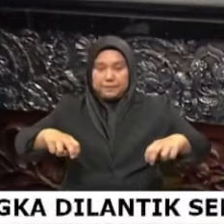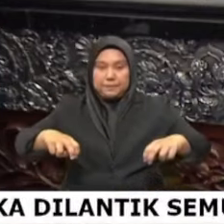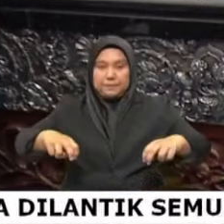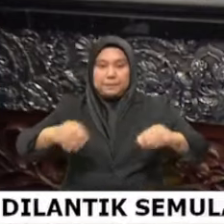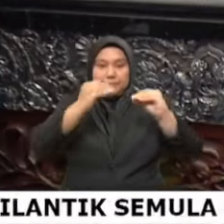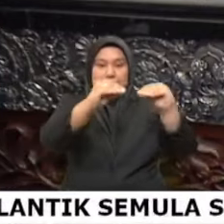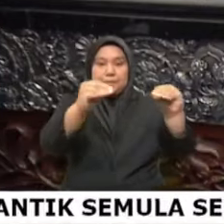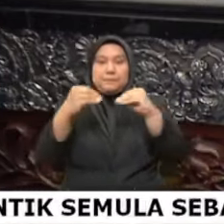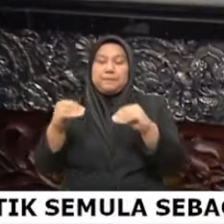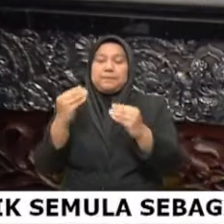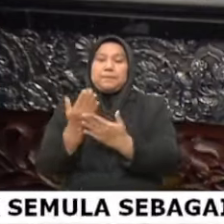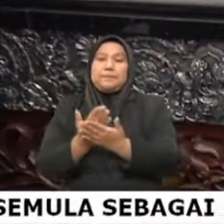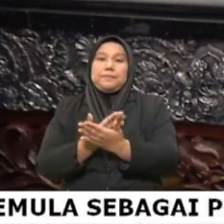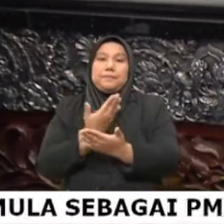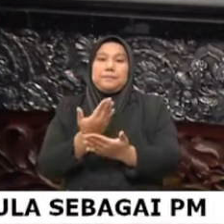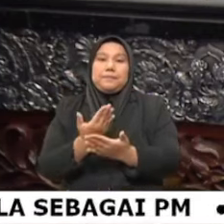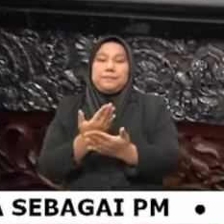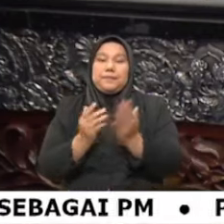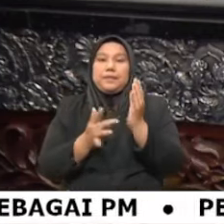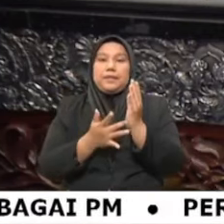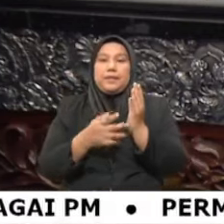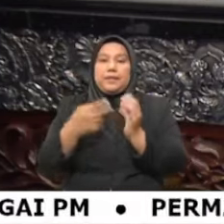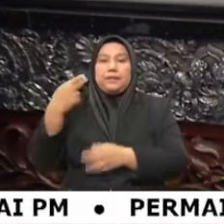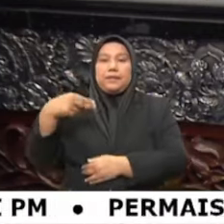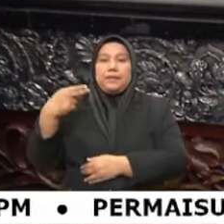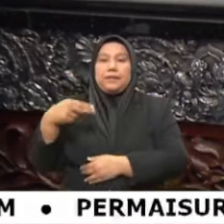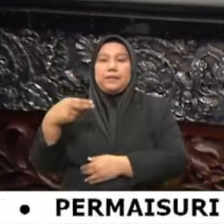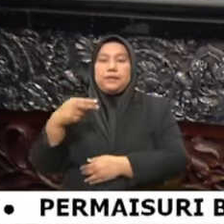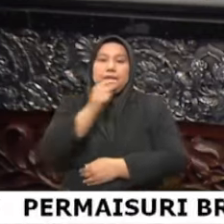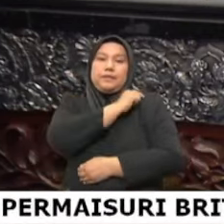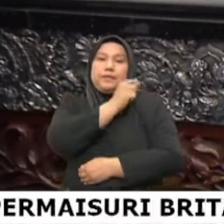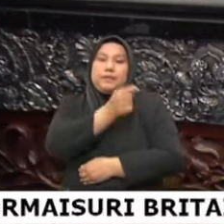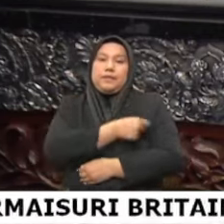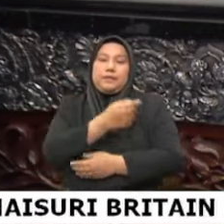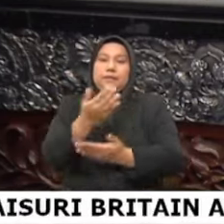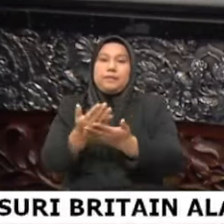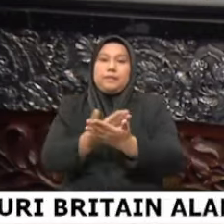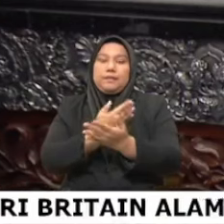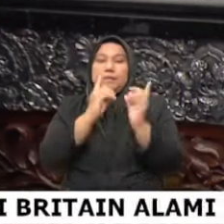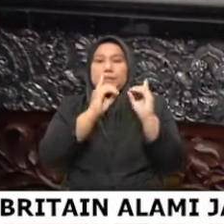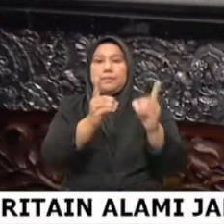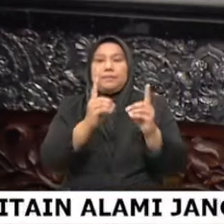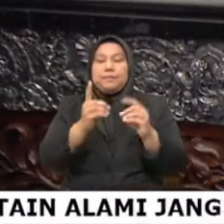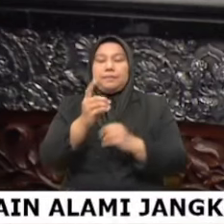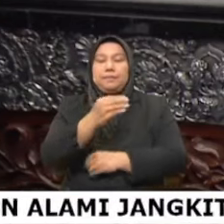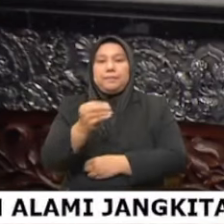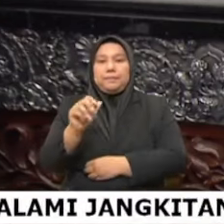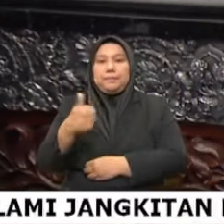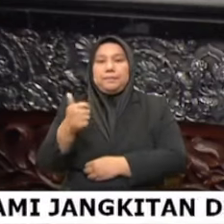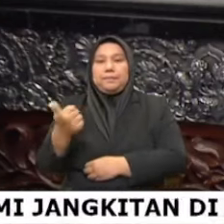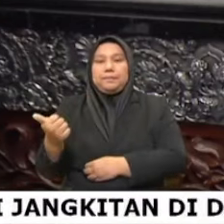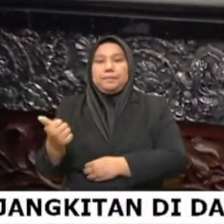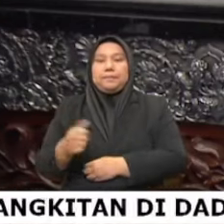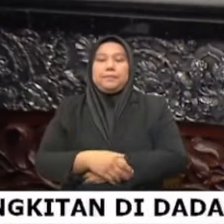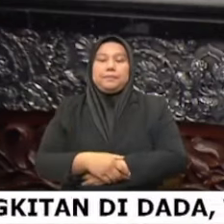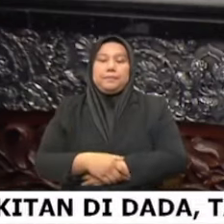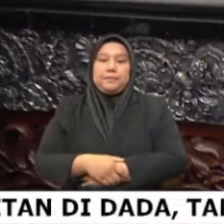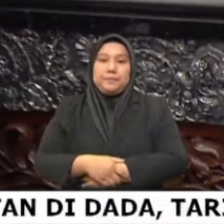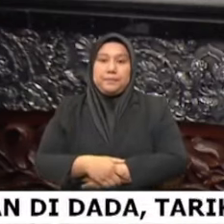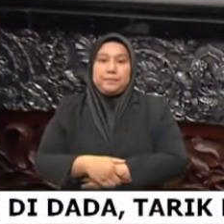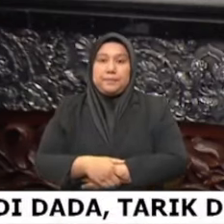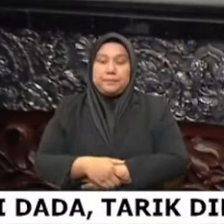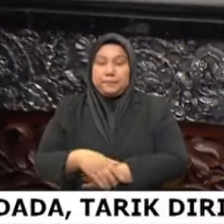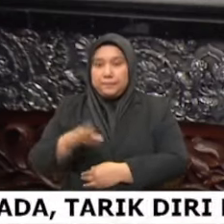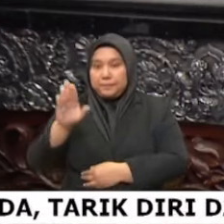baru dalam teknologi hijau, dalam tenaga diperbaharui, pendidikan dan sebagainya. Dan keanggotaan kita dalam BRICS